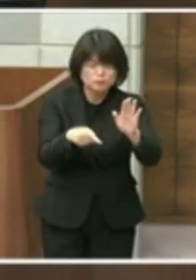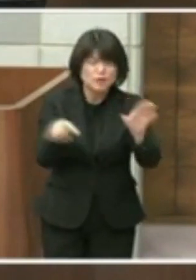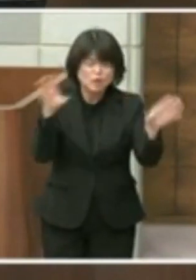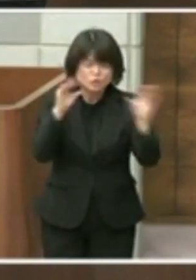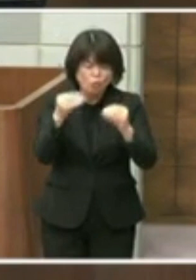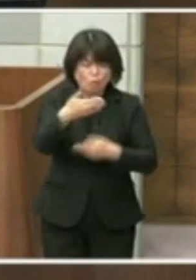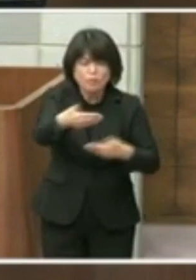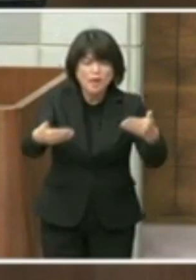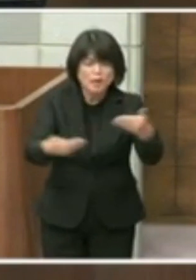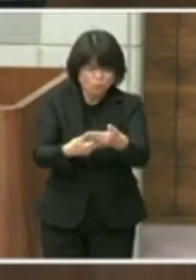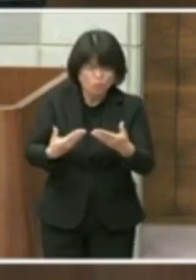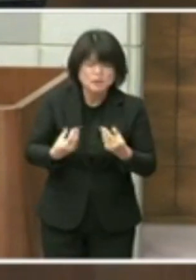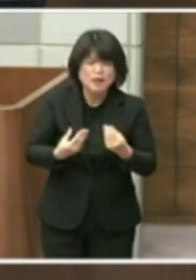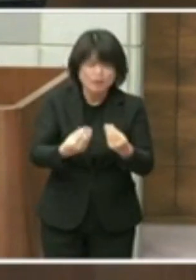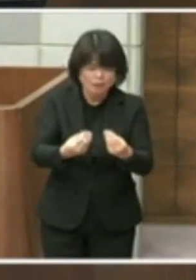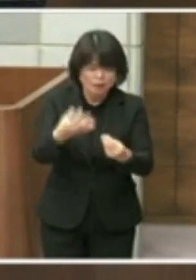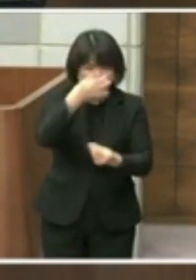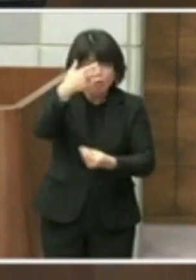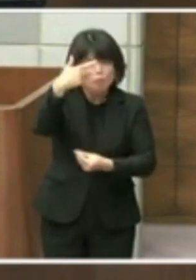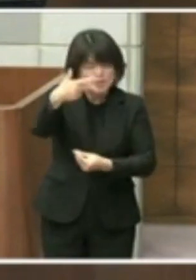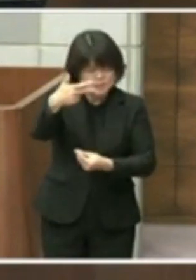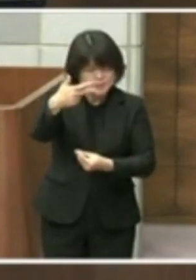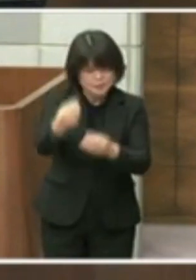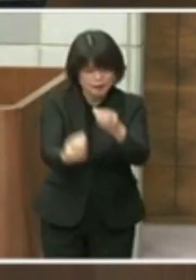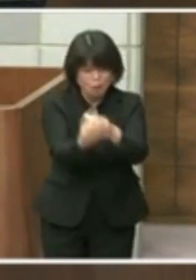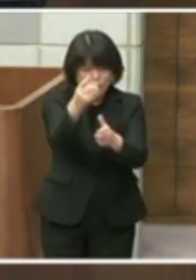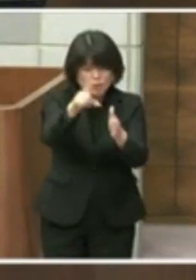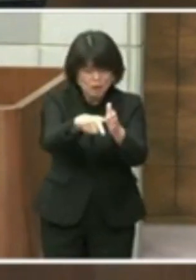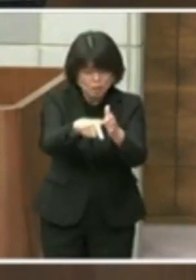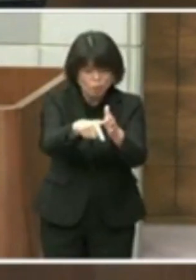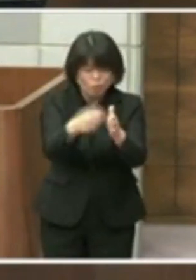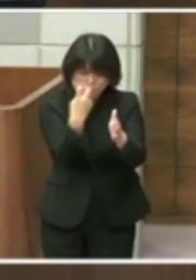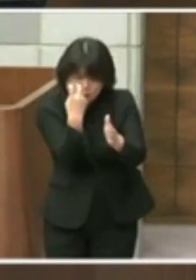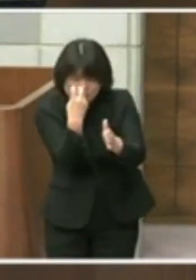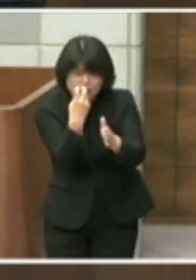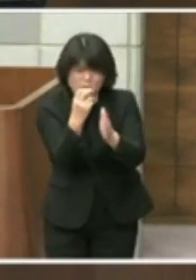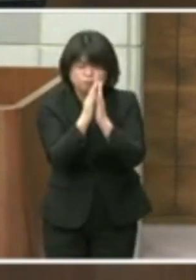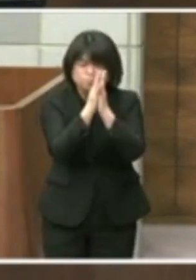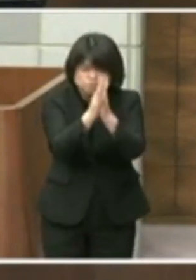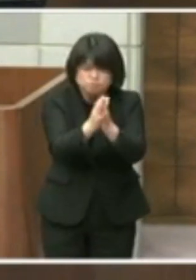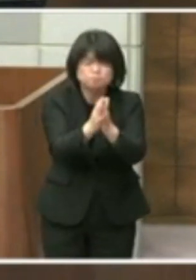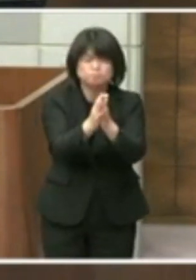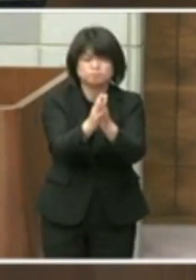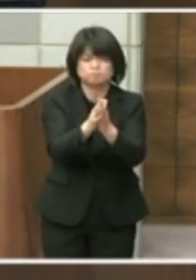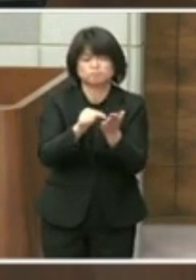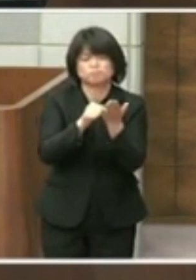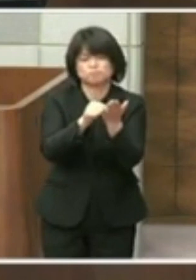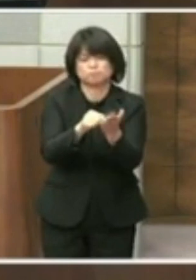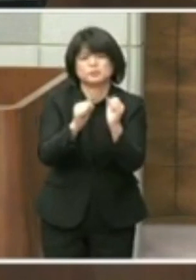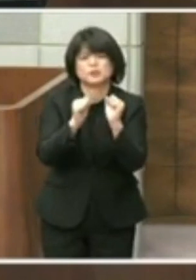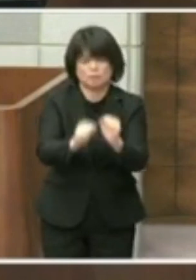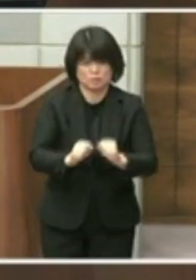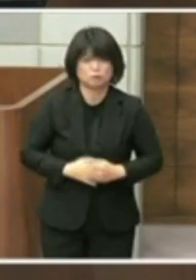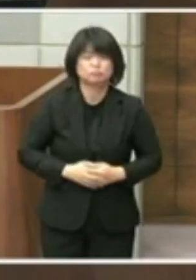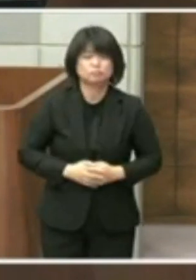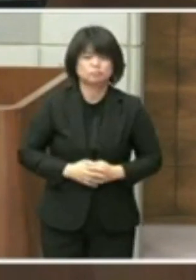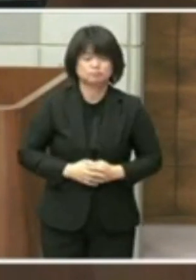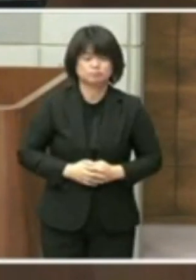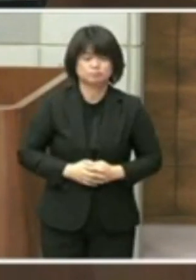けるとともに、神戸市へ発生源の特定に努めていただくようお願いをしているところでござい